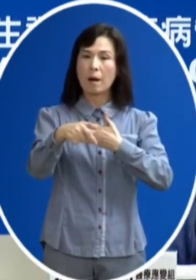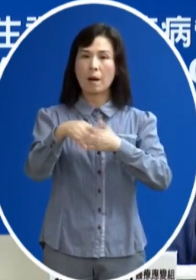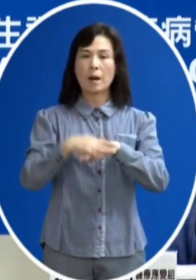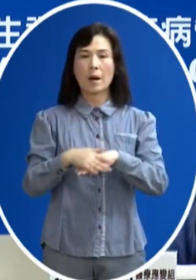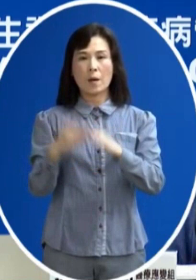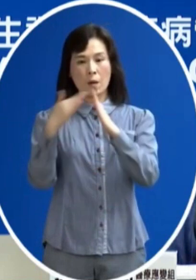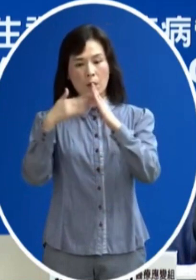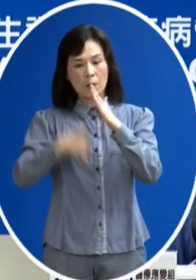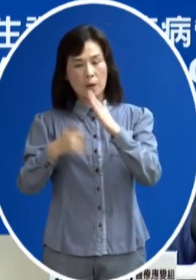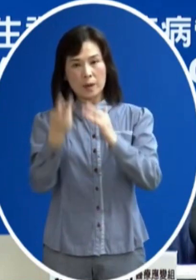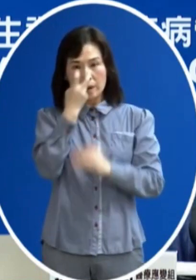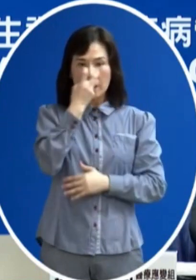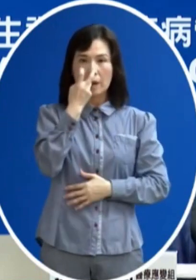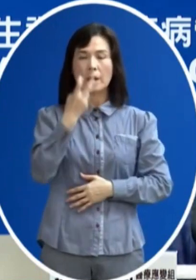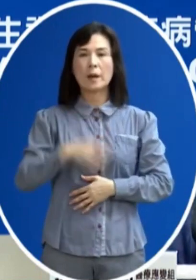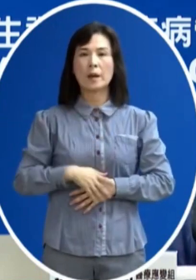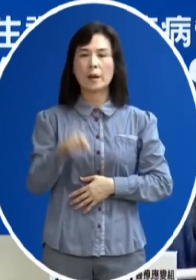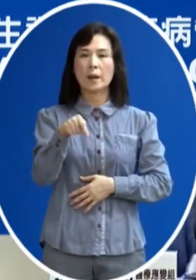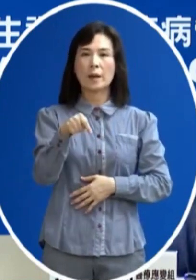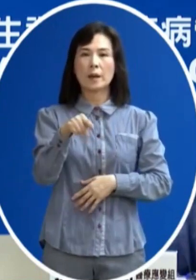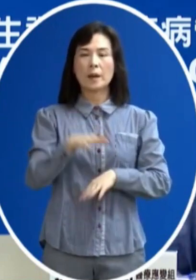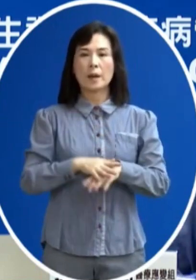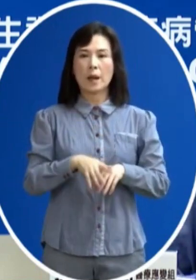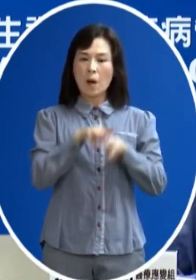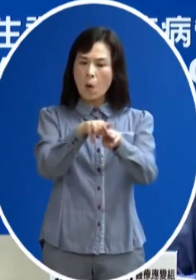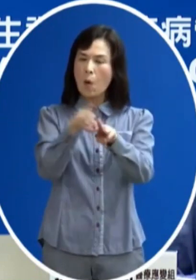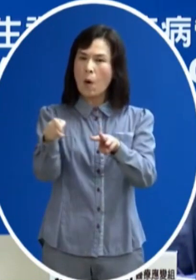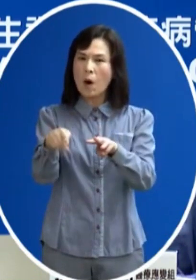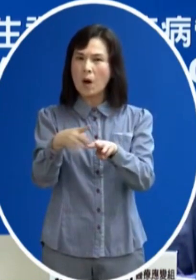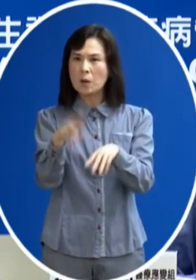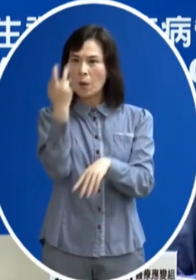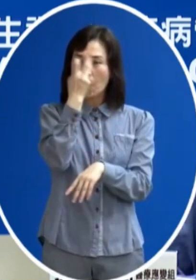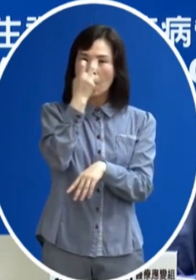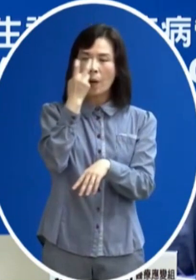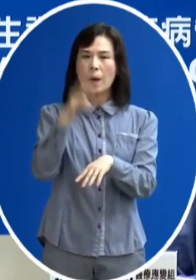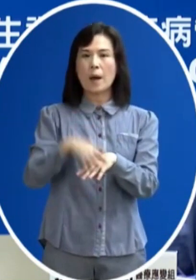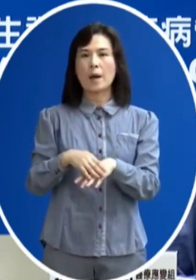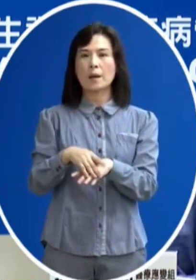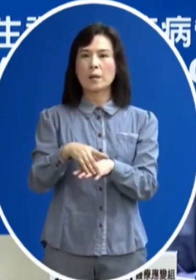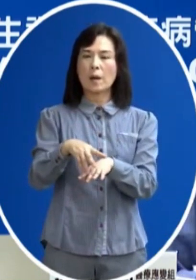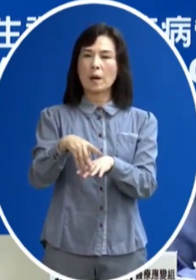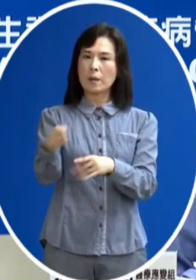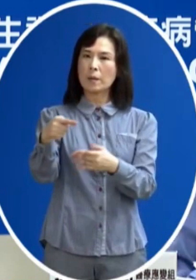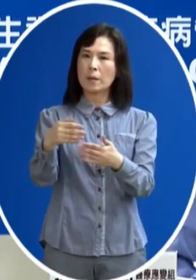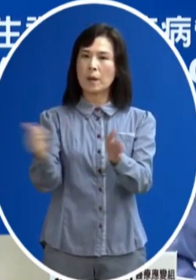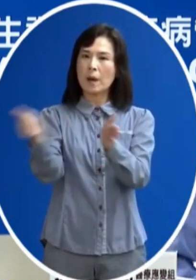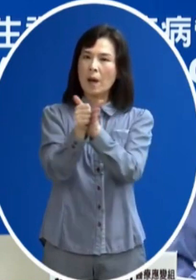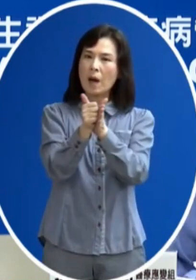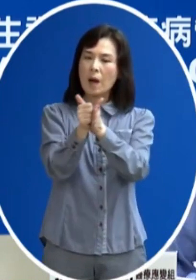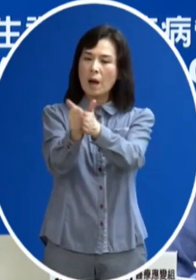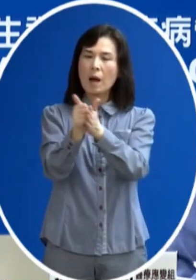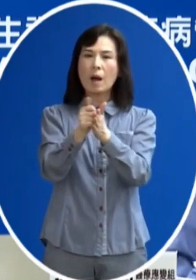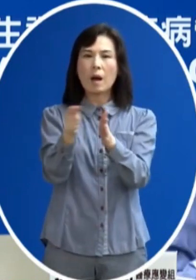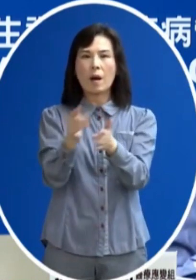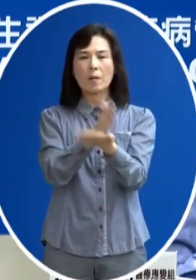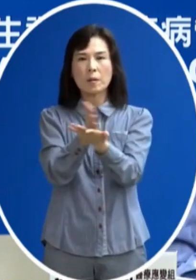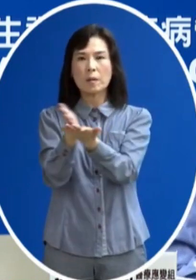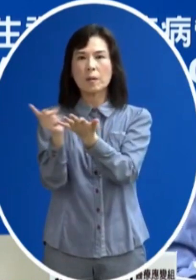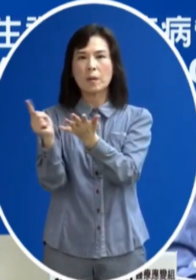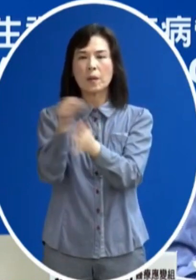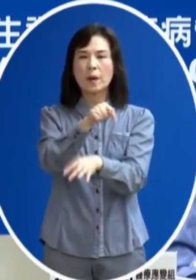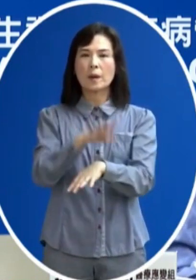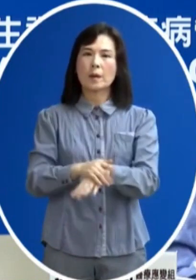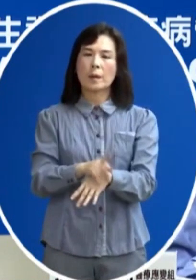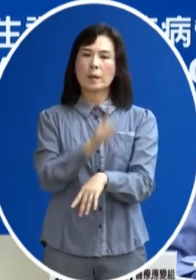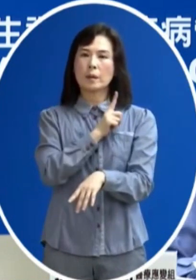家检疫他要为了要出来确认的时候，那还有交通相关的一些配套，那增加整体